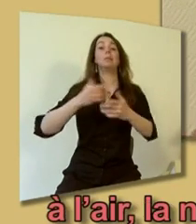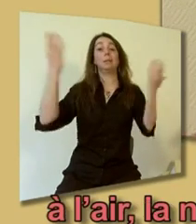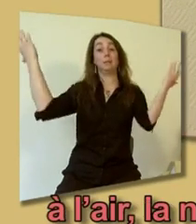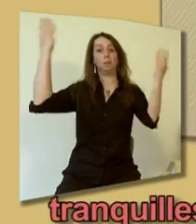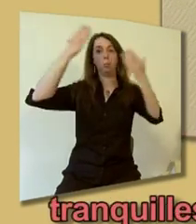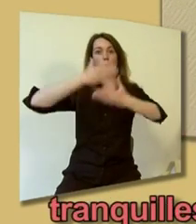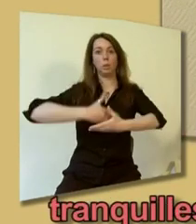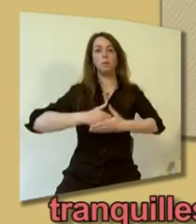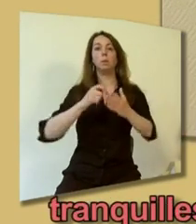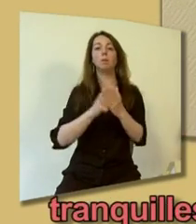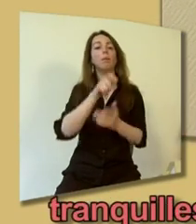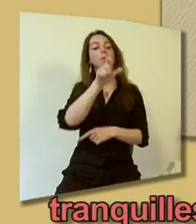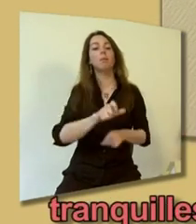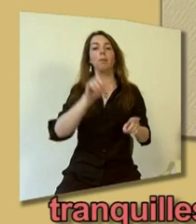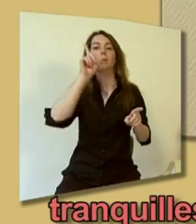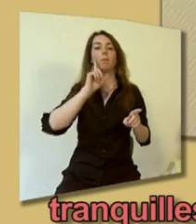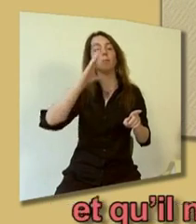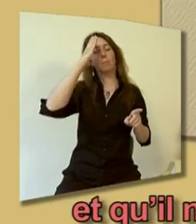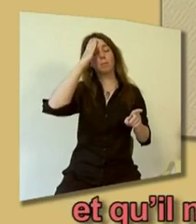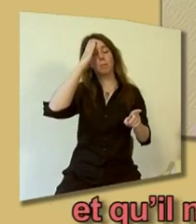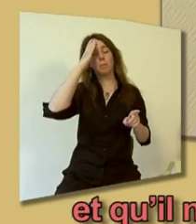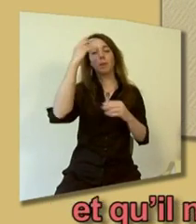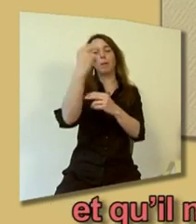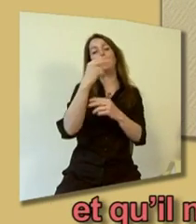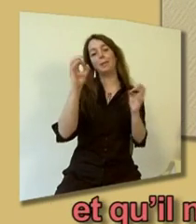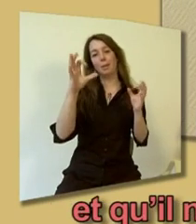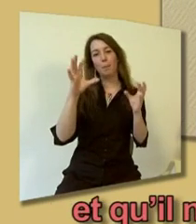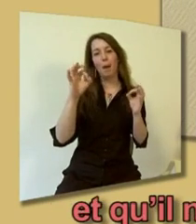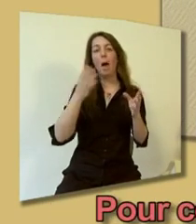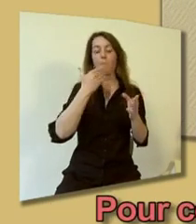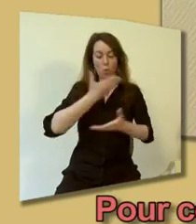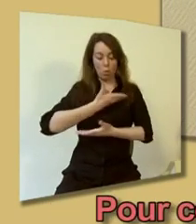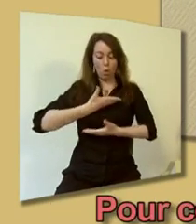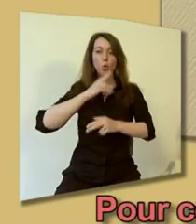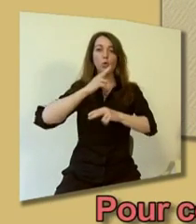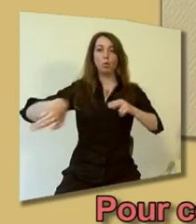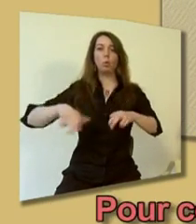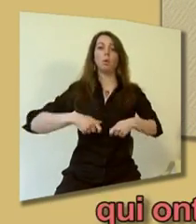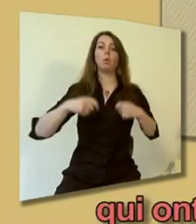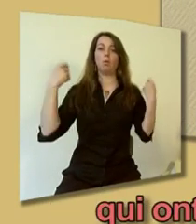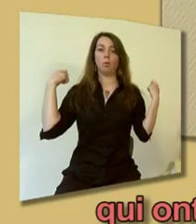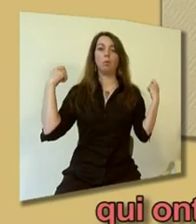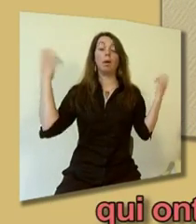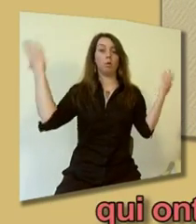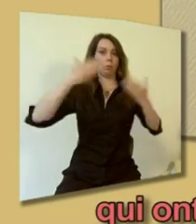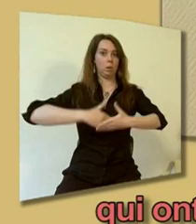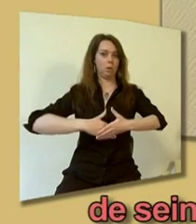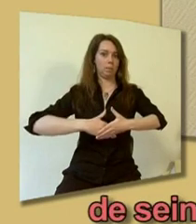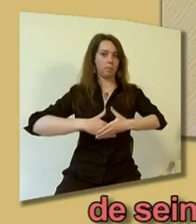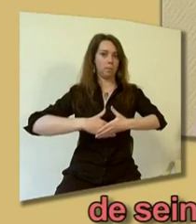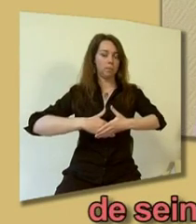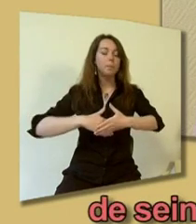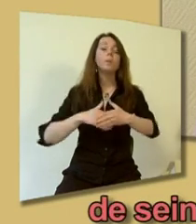elle est tranquille dans sa chambre et qu'il n'y a pas de visite. Et donc pour certaines mamans qui ont vraiment le bout de